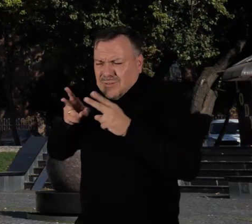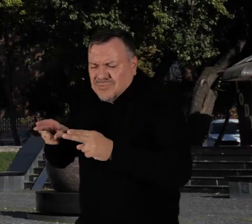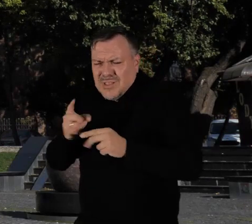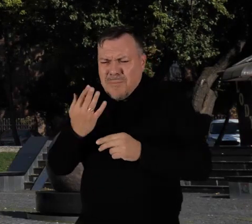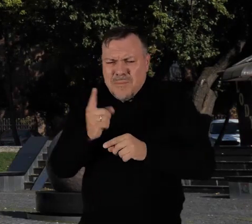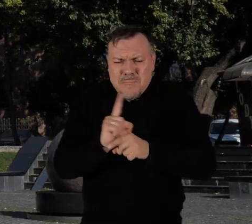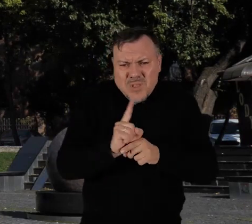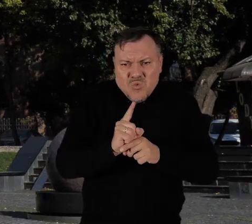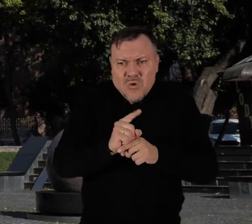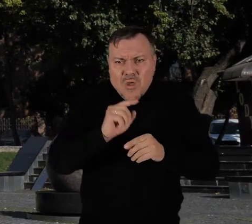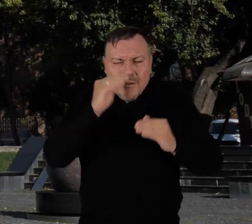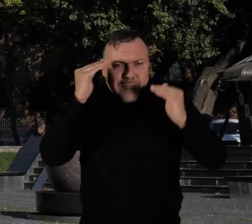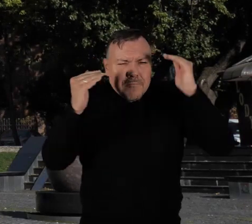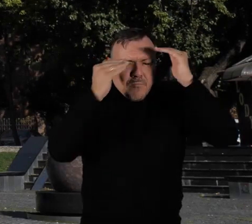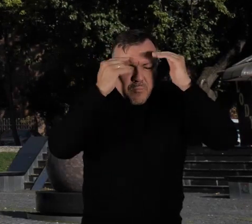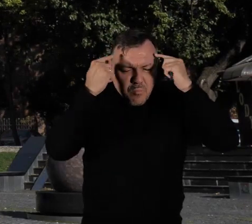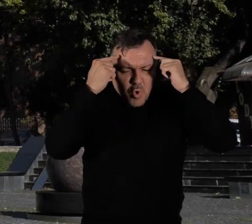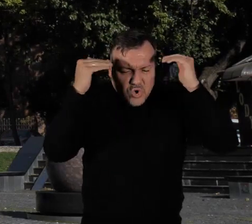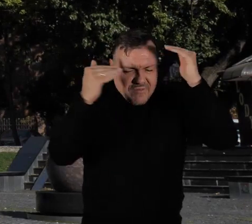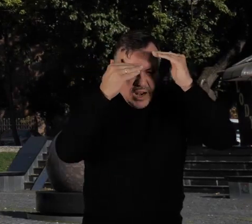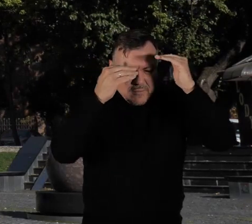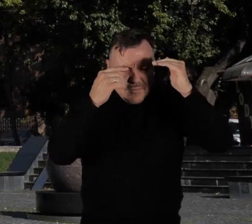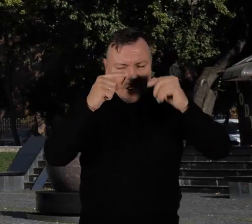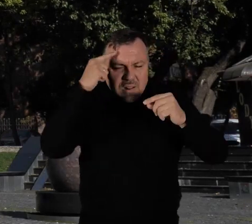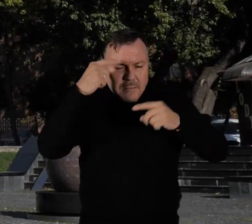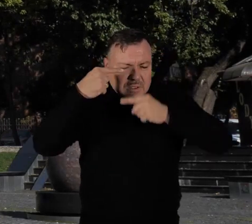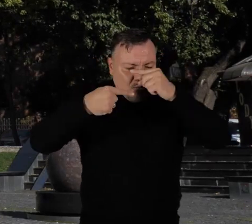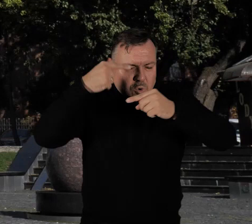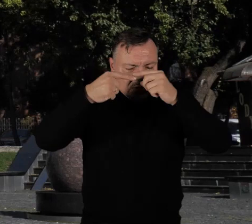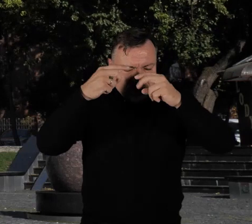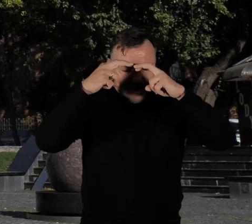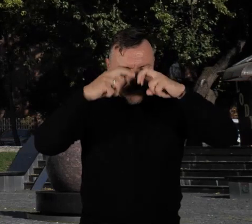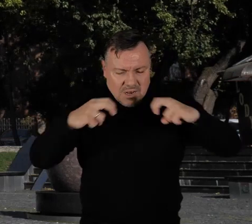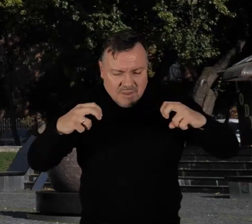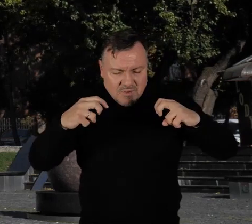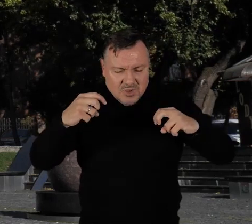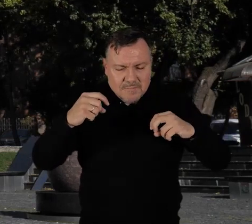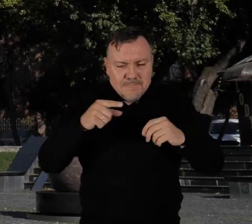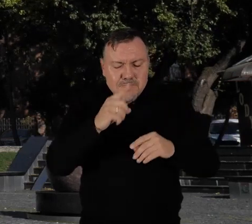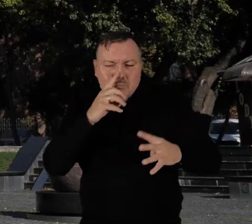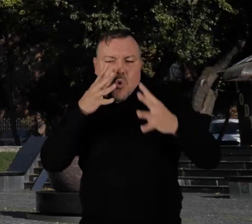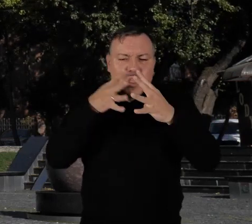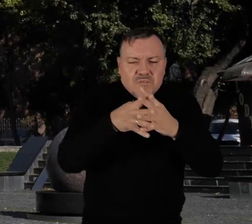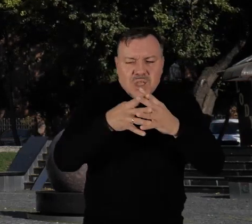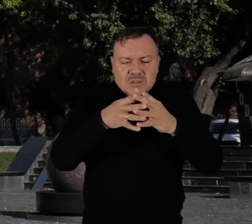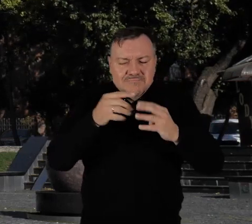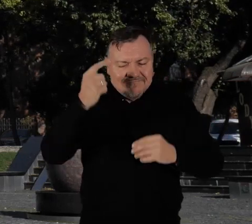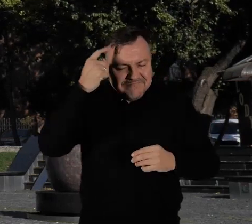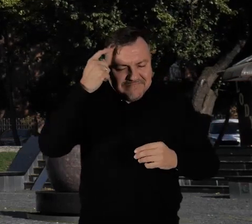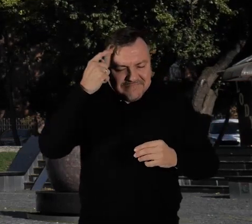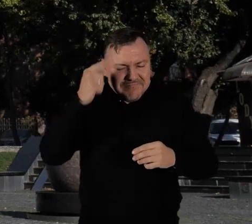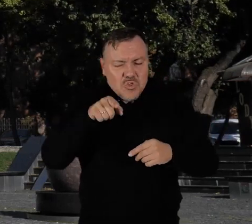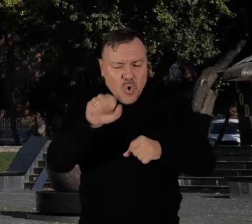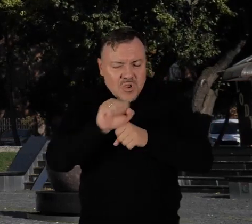może nam towarzyszyć w podtekście, w tle podświadomości, na którym rozgrywa się proces badawczy. Podejrzewam nawet, że tak